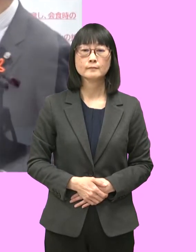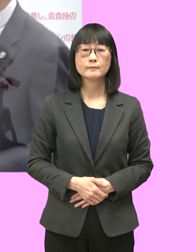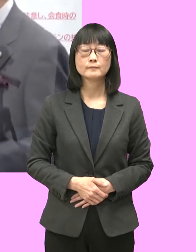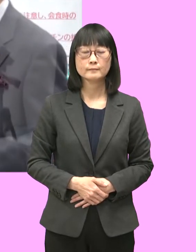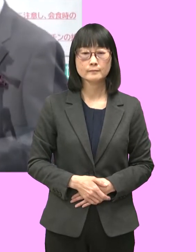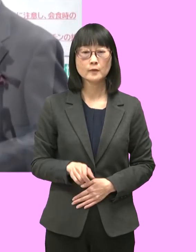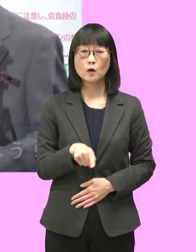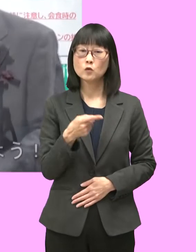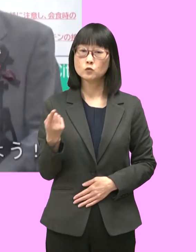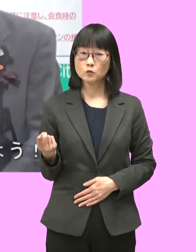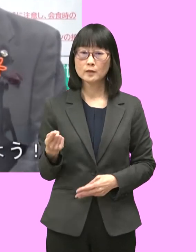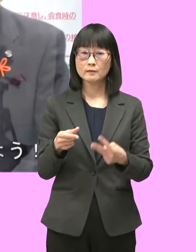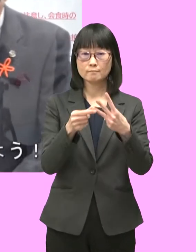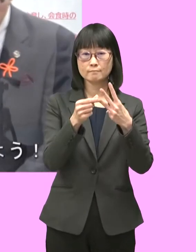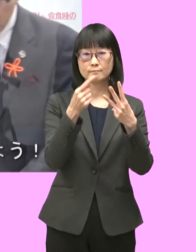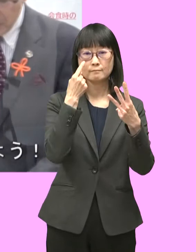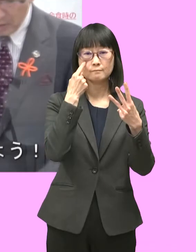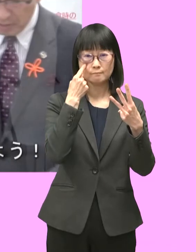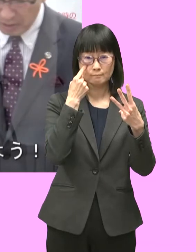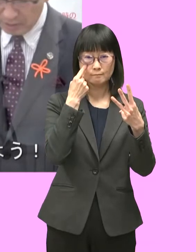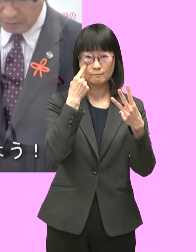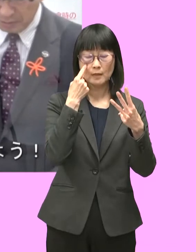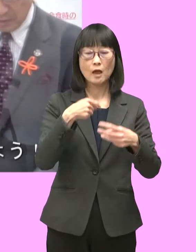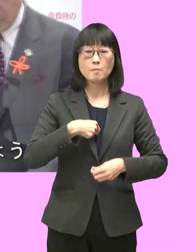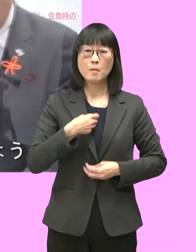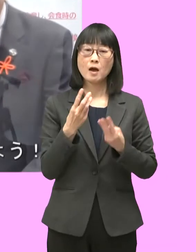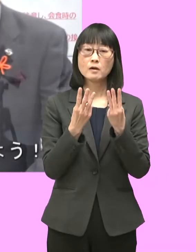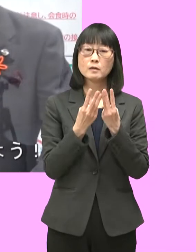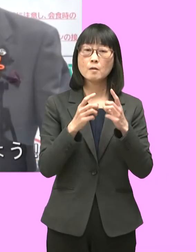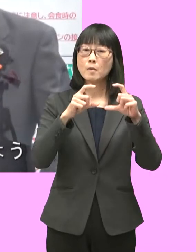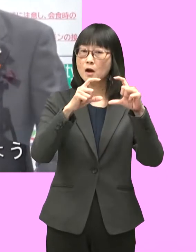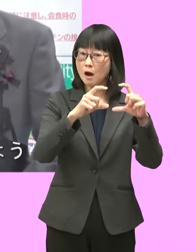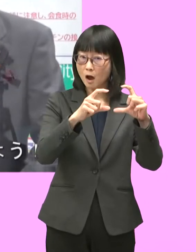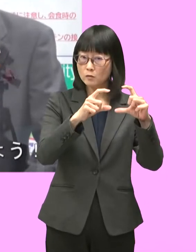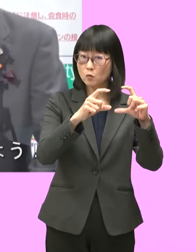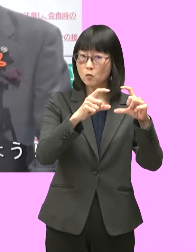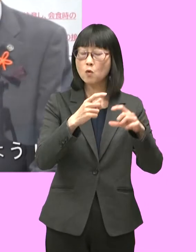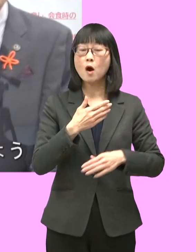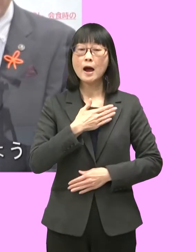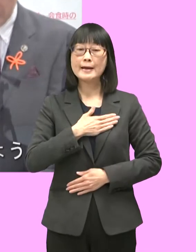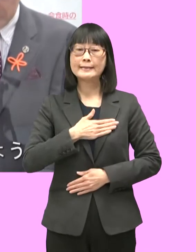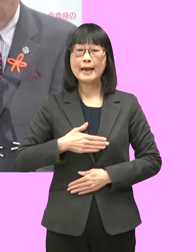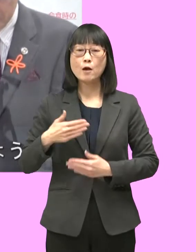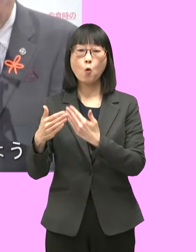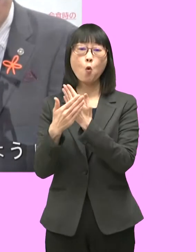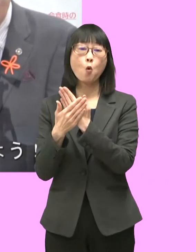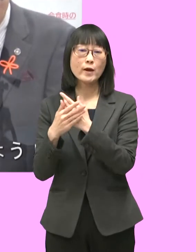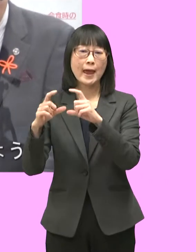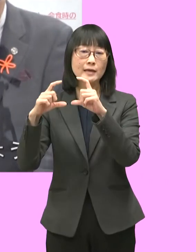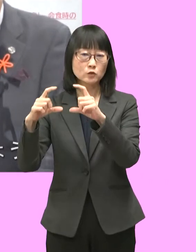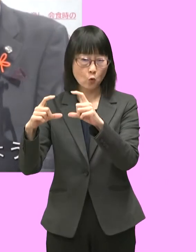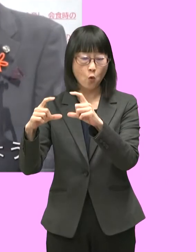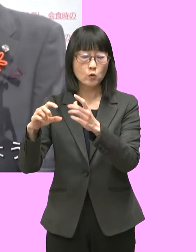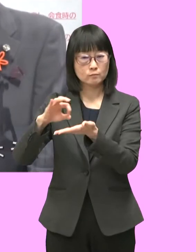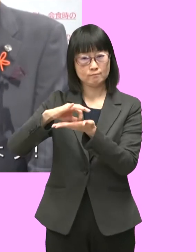続いて3点目、マイナンバーカードの健康保険証の利用を広めようということ